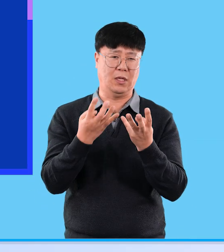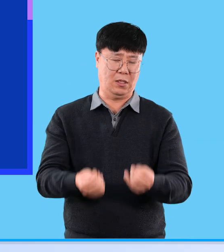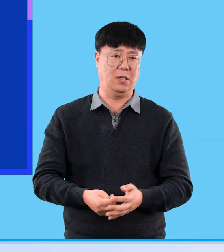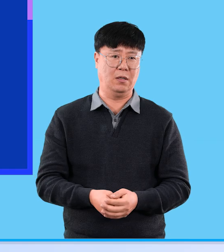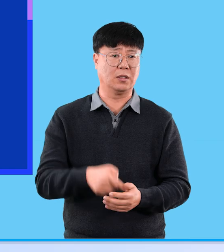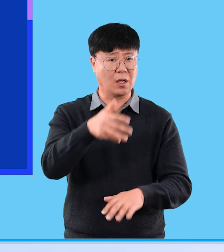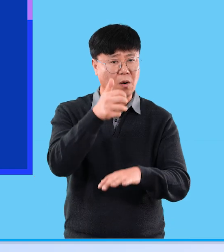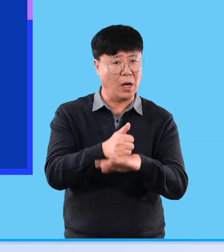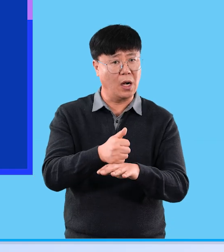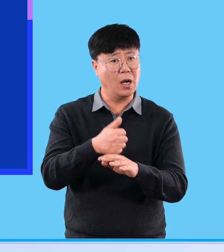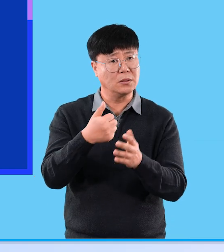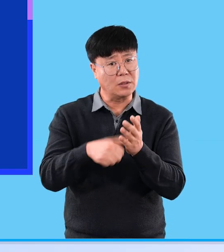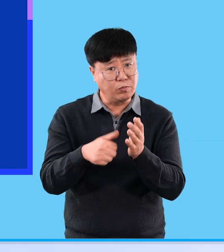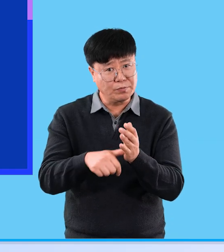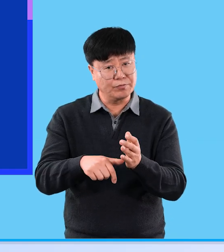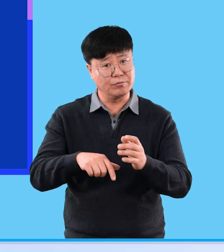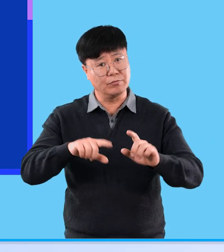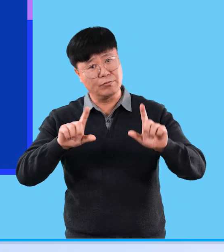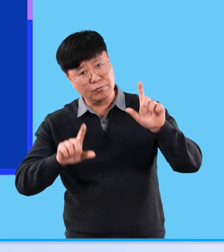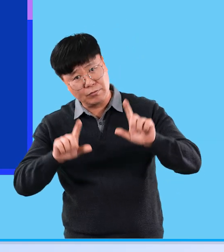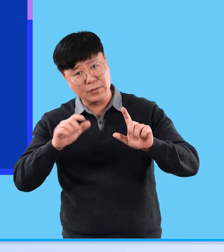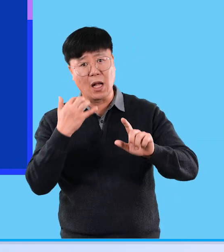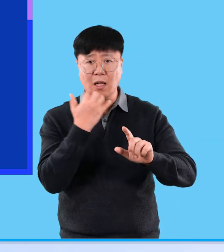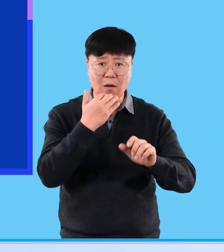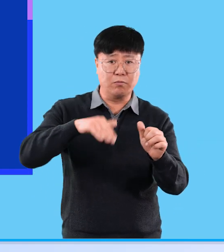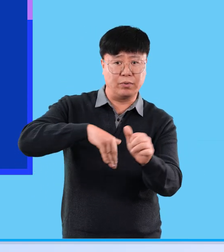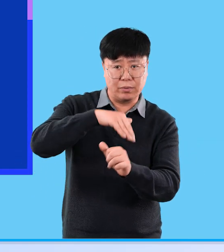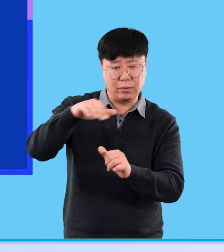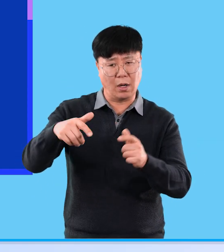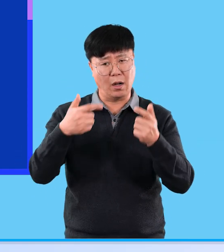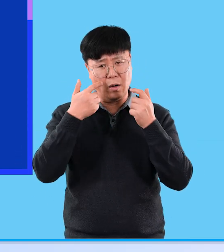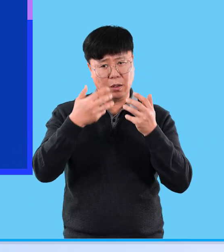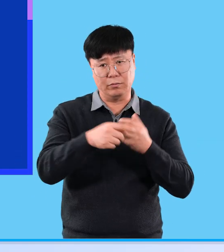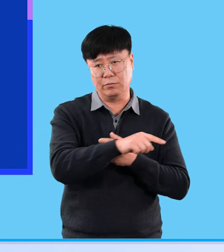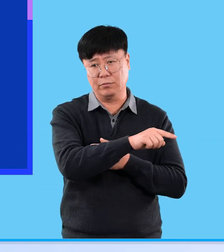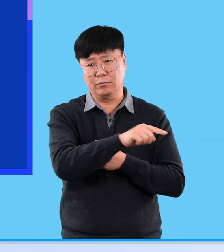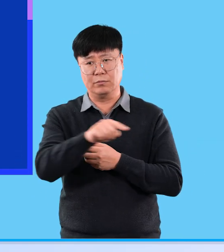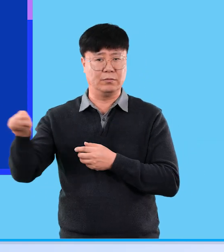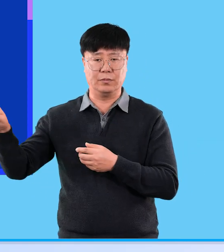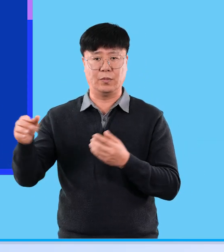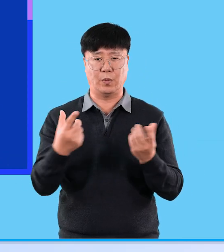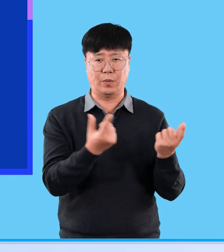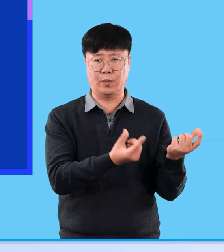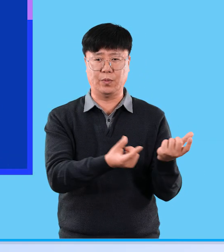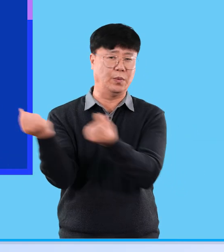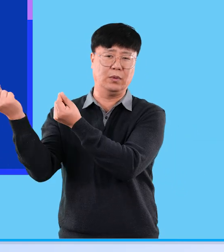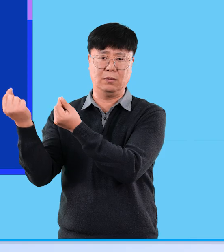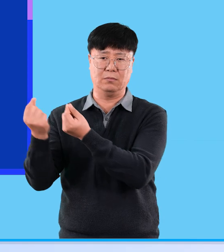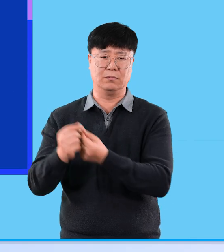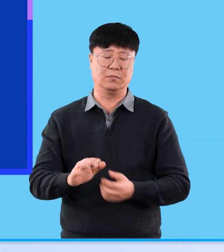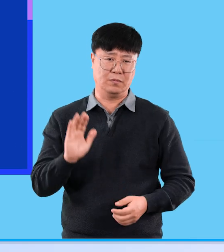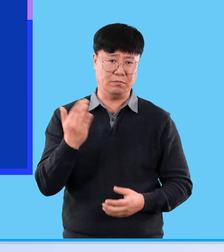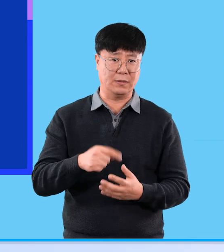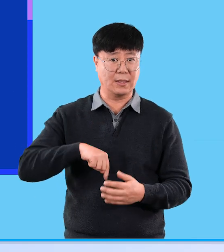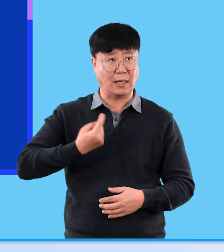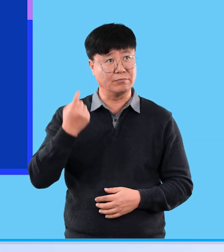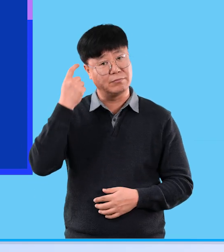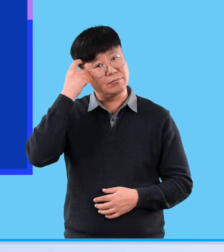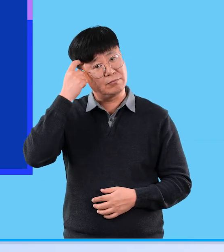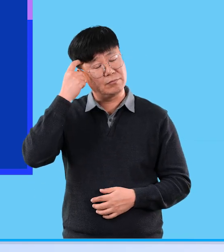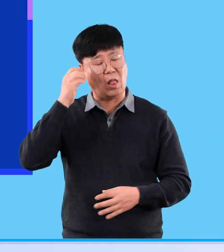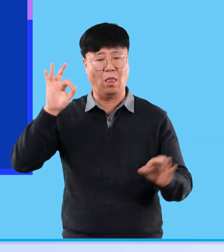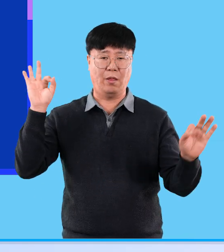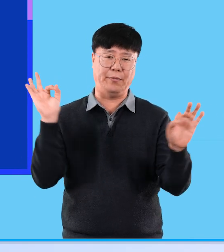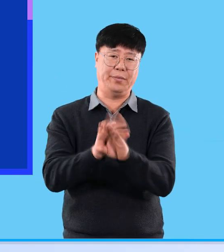그 결과 작품의 앵글, 색감, 분위기 이 모든 것들이 획일화하게 됩니다. 개인적